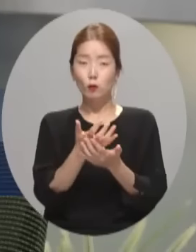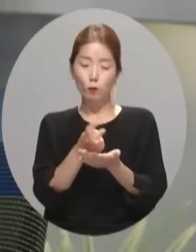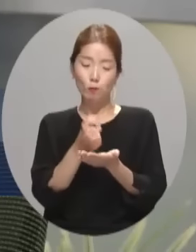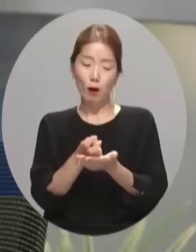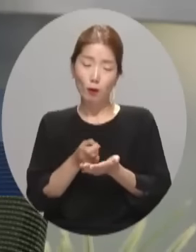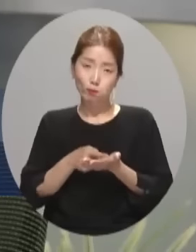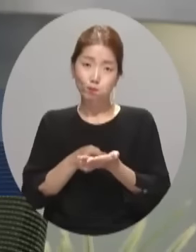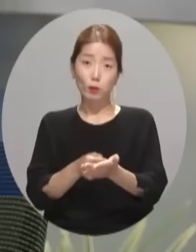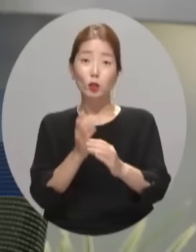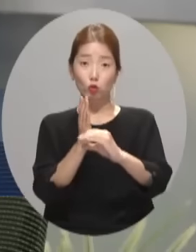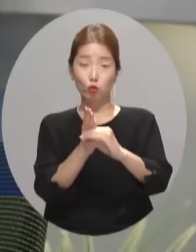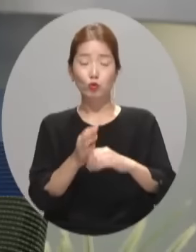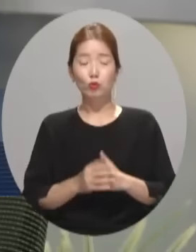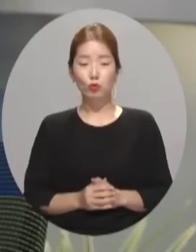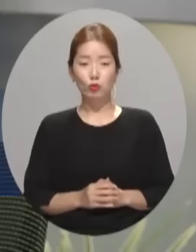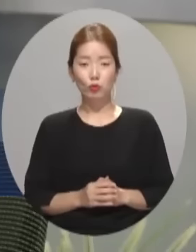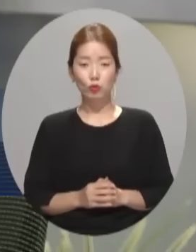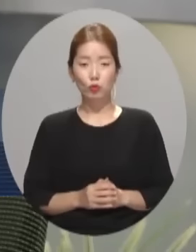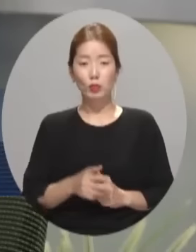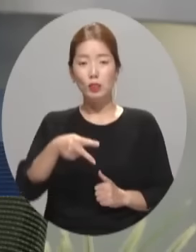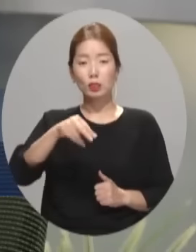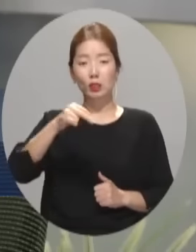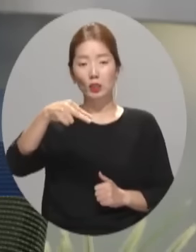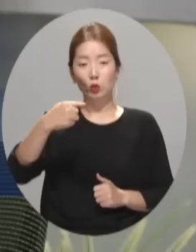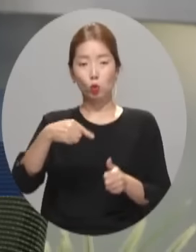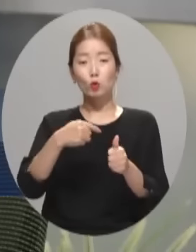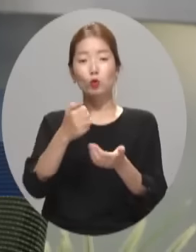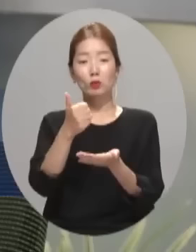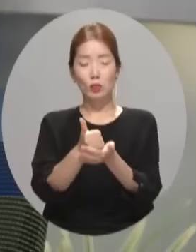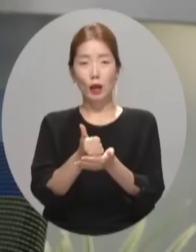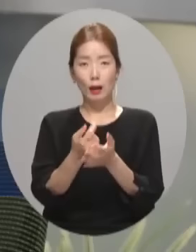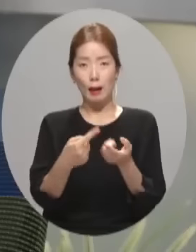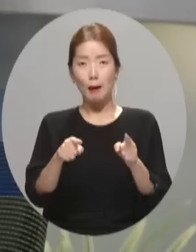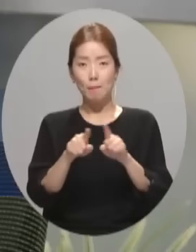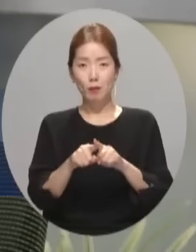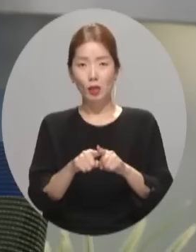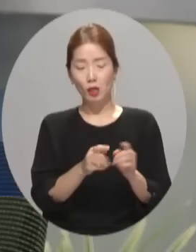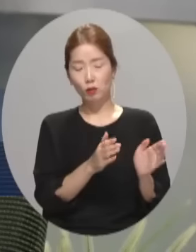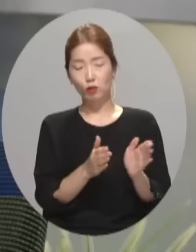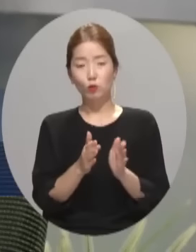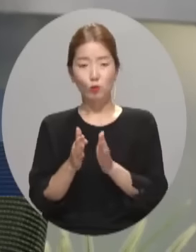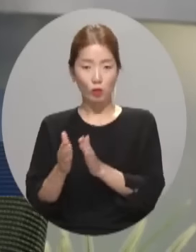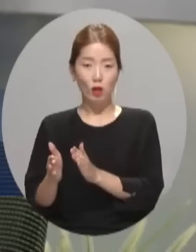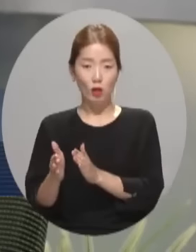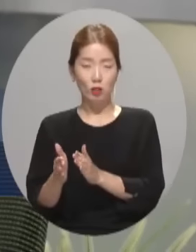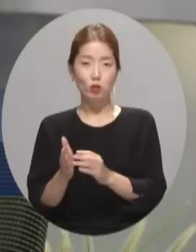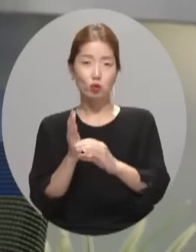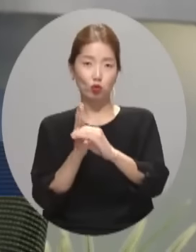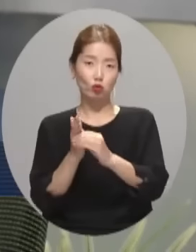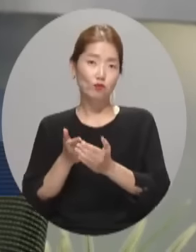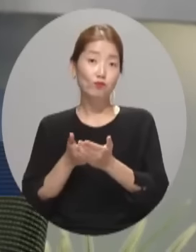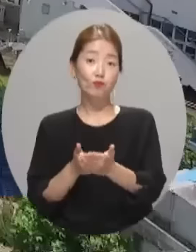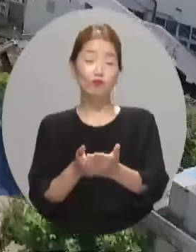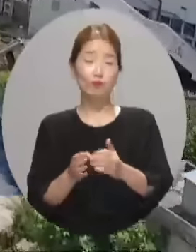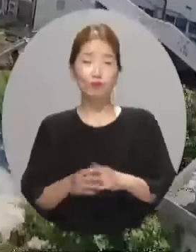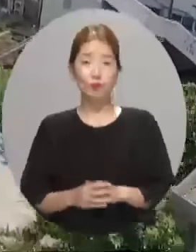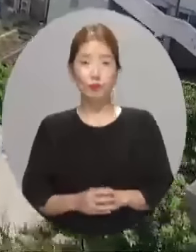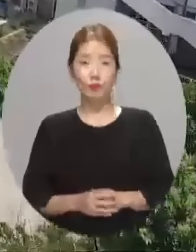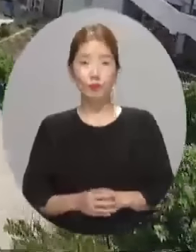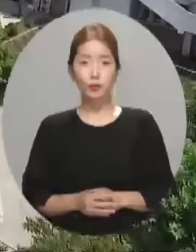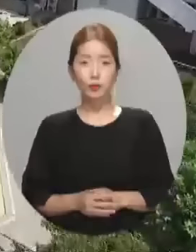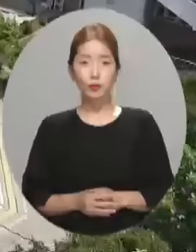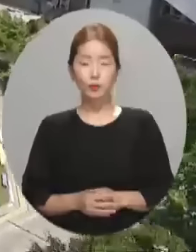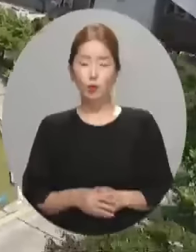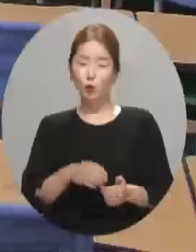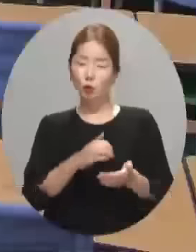발의 중에 있고요. 또 시도교육감 협의회에서 공동으로 지금 대응을 건의 드리는 걸로.